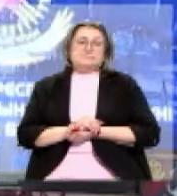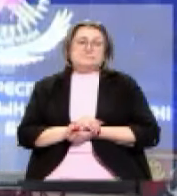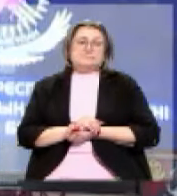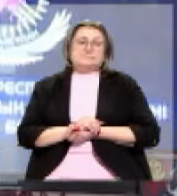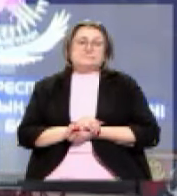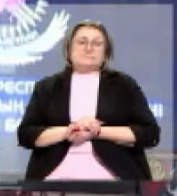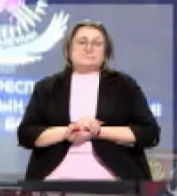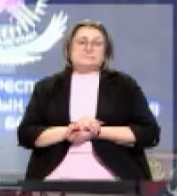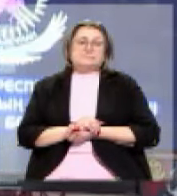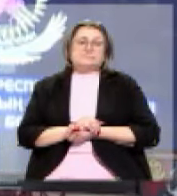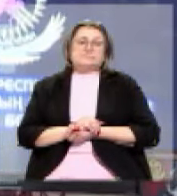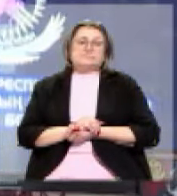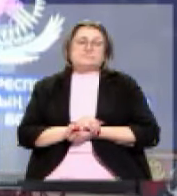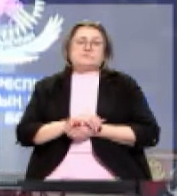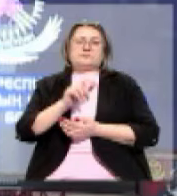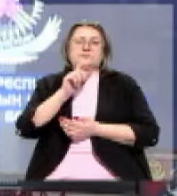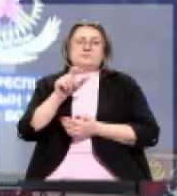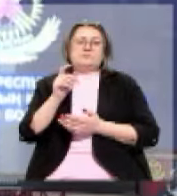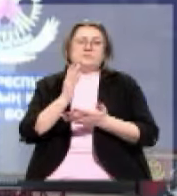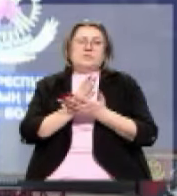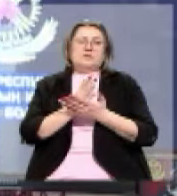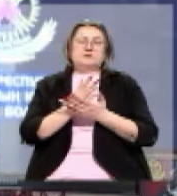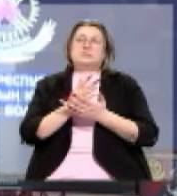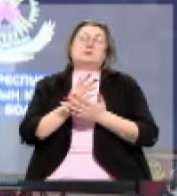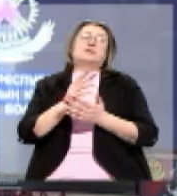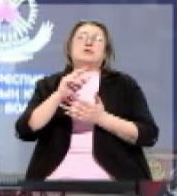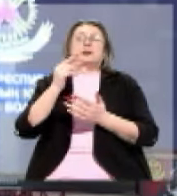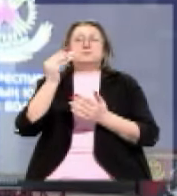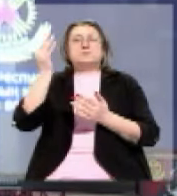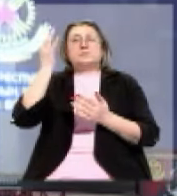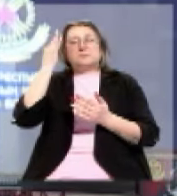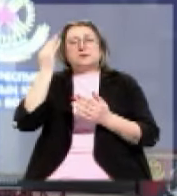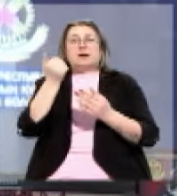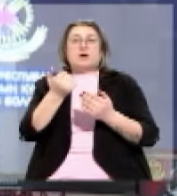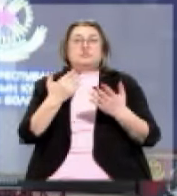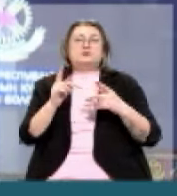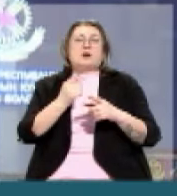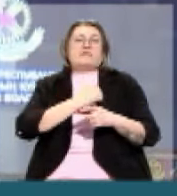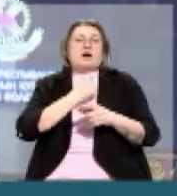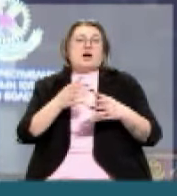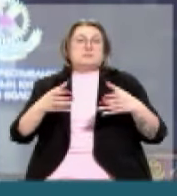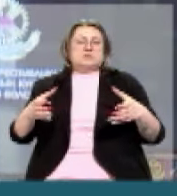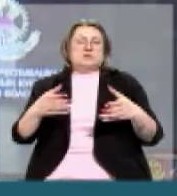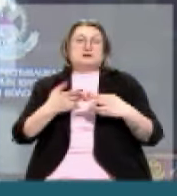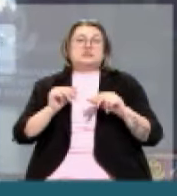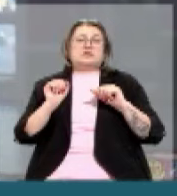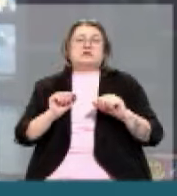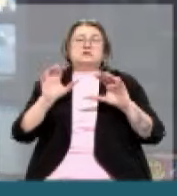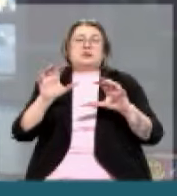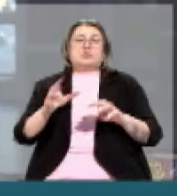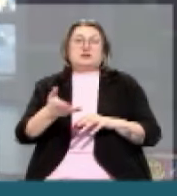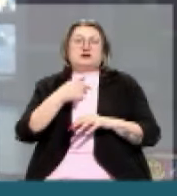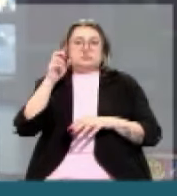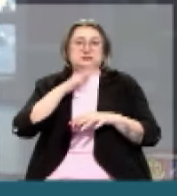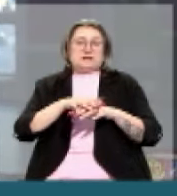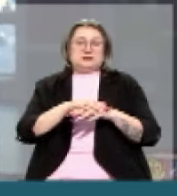тәуелсіздігін, адамдардың тыныш ұйқысын, жалпы айтқанда Қазақстан Республикасының бейбіт өмірін күзетіп